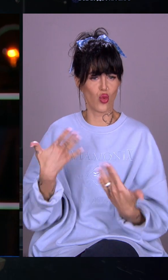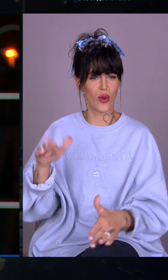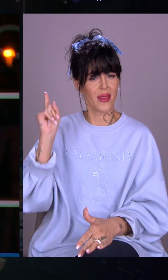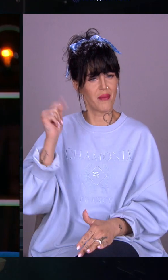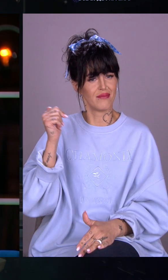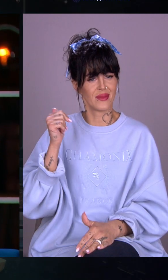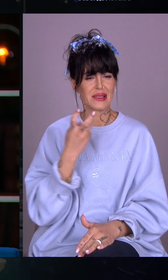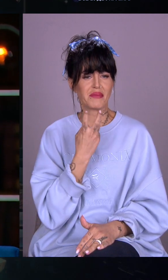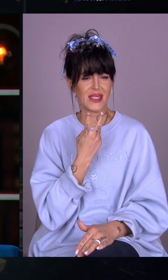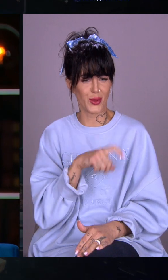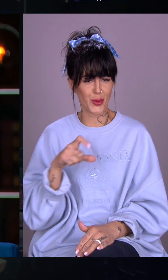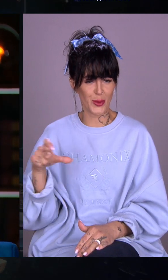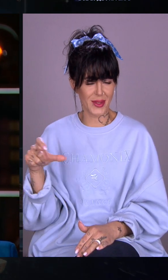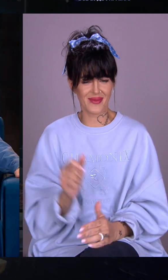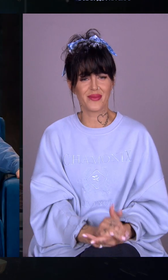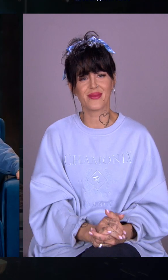От просто...